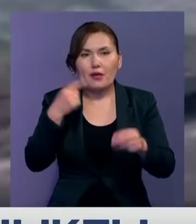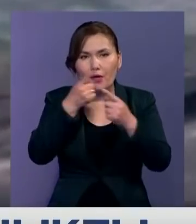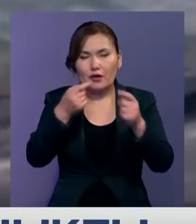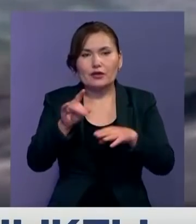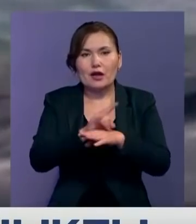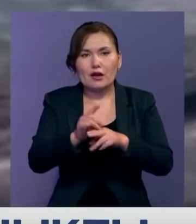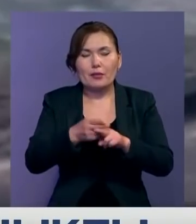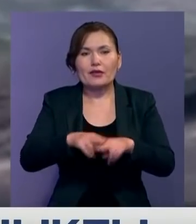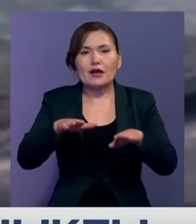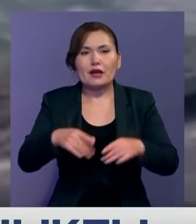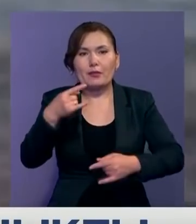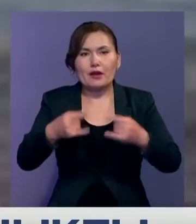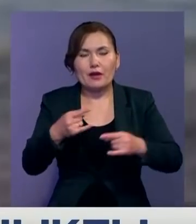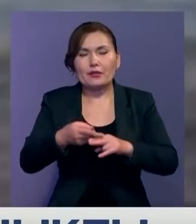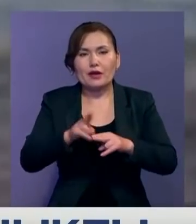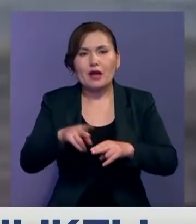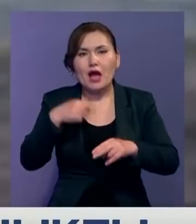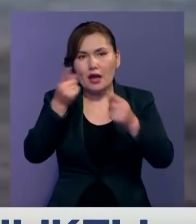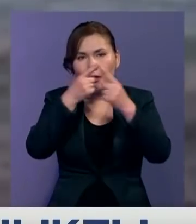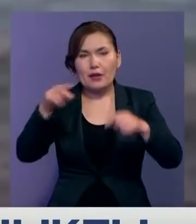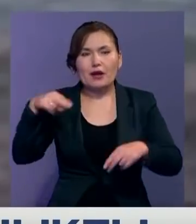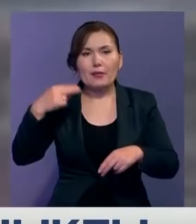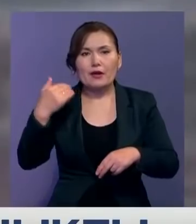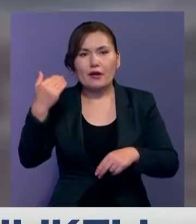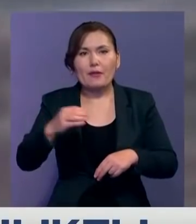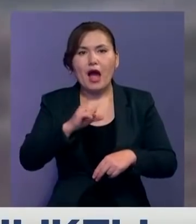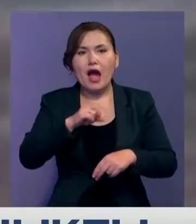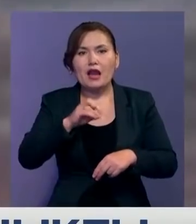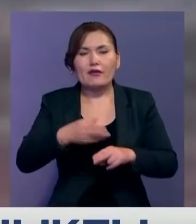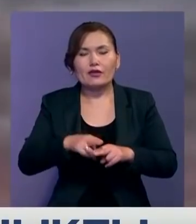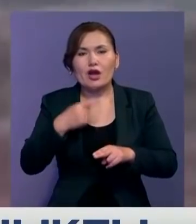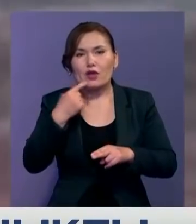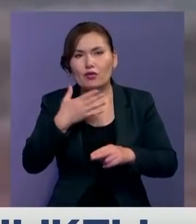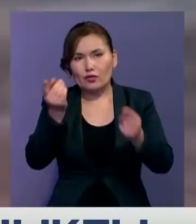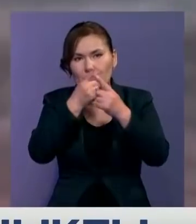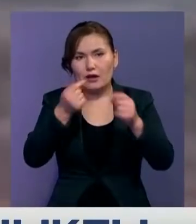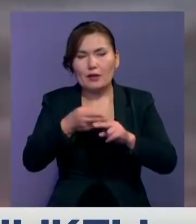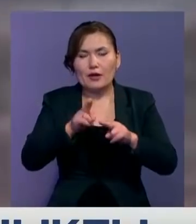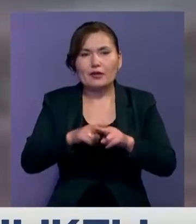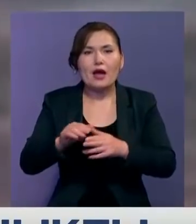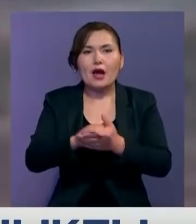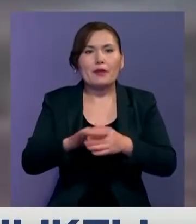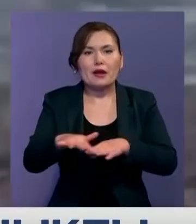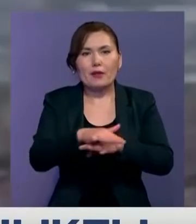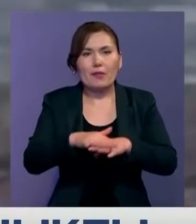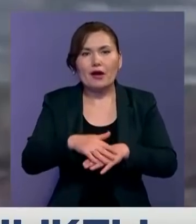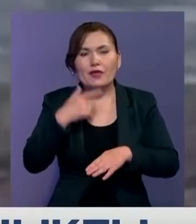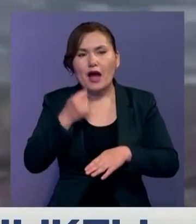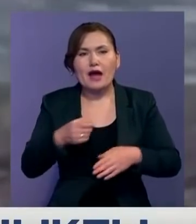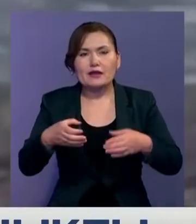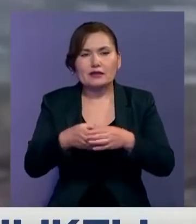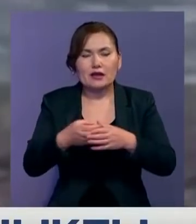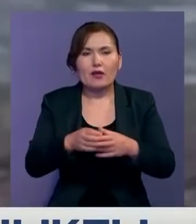мәлімет. Жергілікті телеарналардың бірінде ел президенті Ильхам Әлиевтің үндеуі жарық көрді. Ол бейбіт халық пен әскер арасында